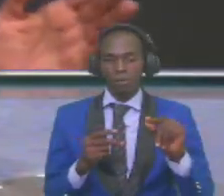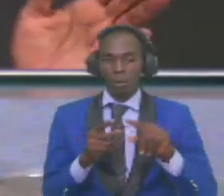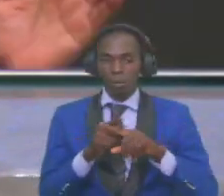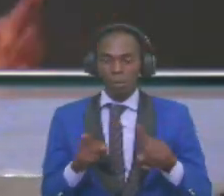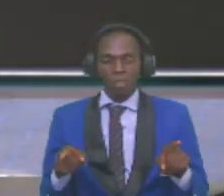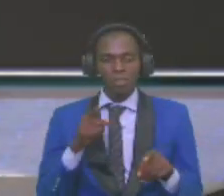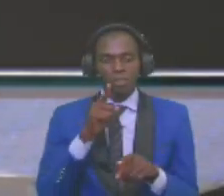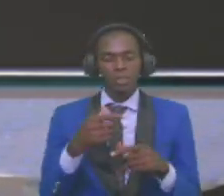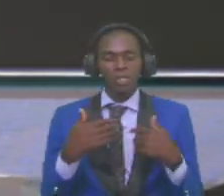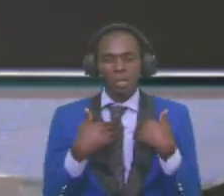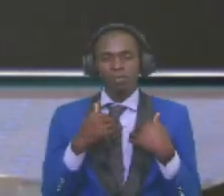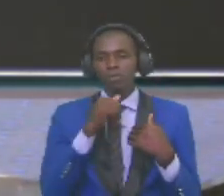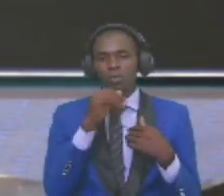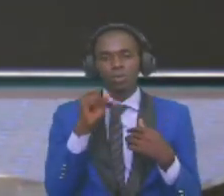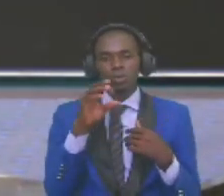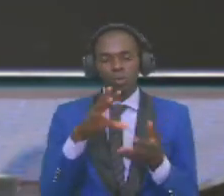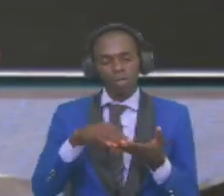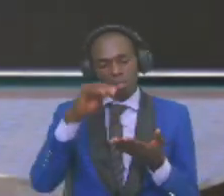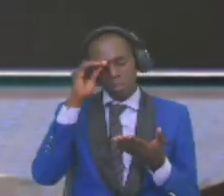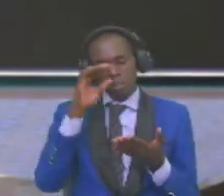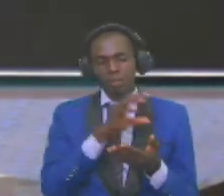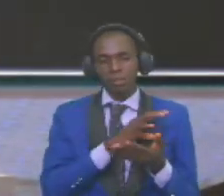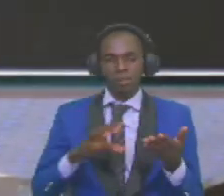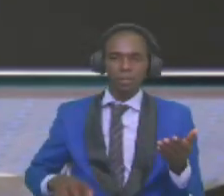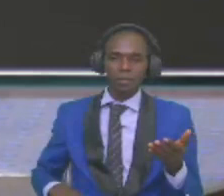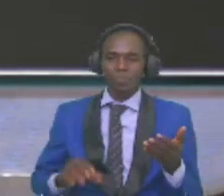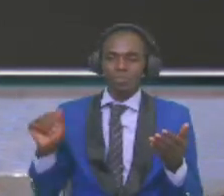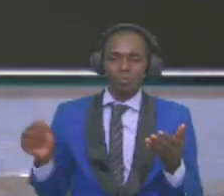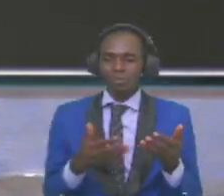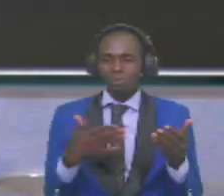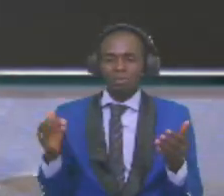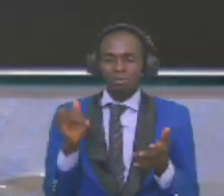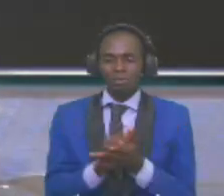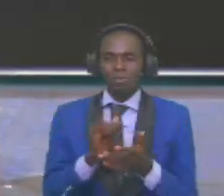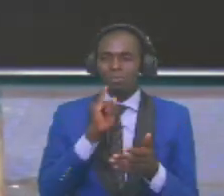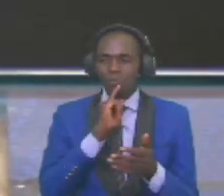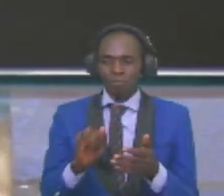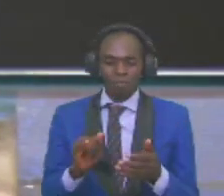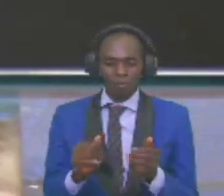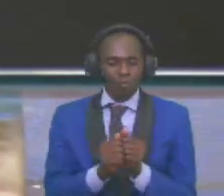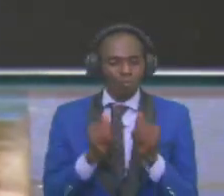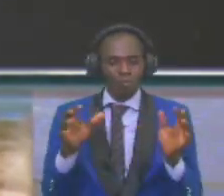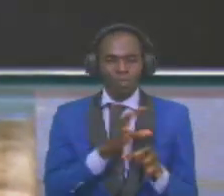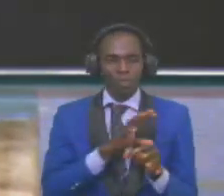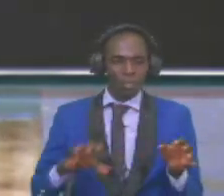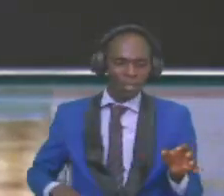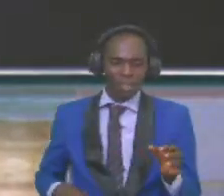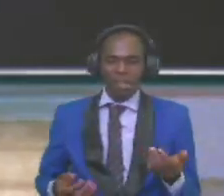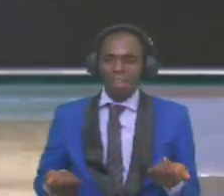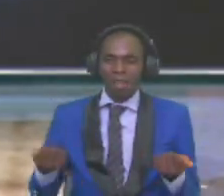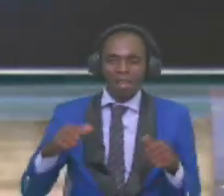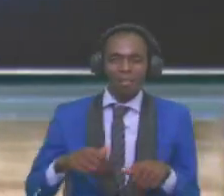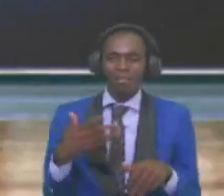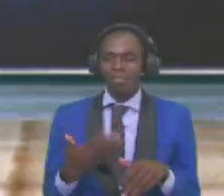mai vous ce n'est pas ainsi que vous avez après crise tout ce qui est des nuits de